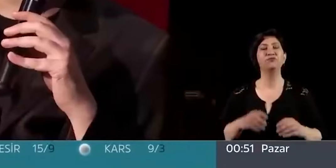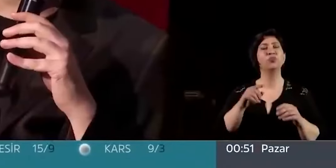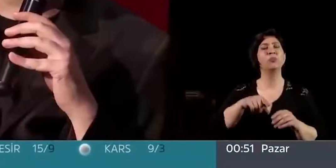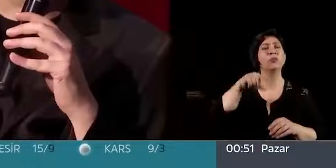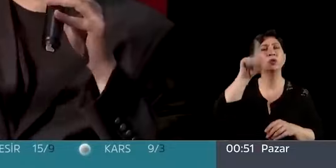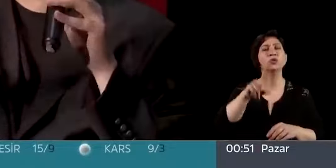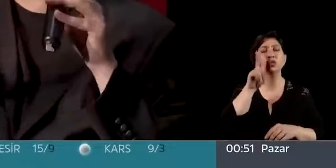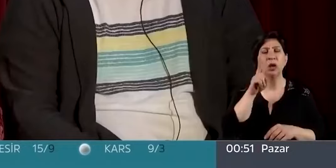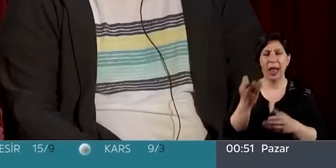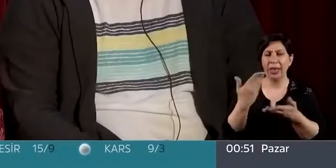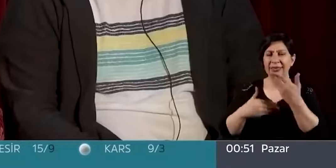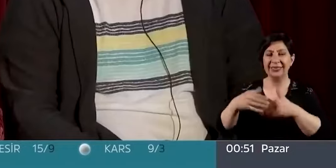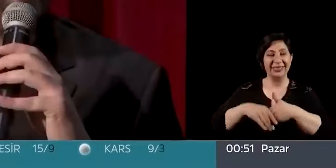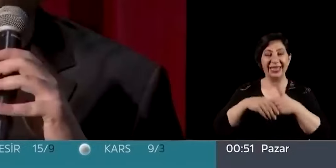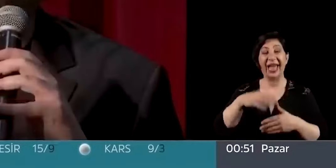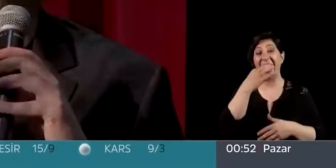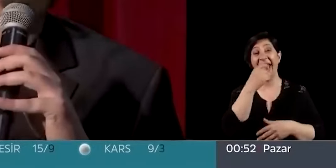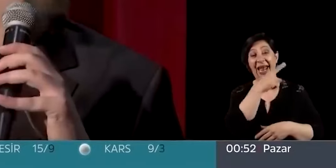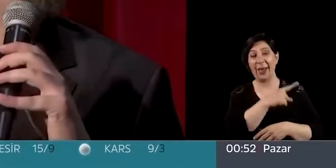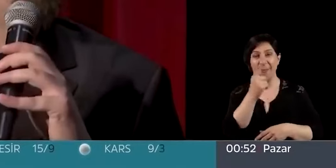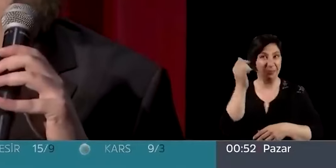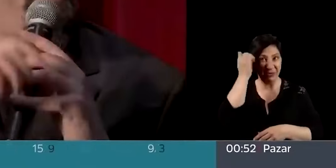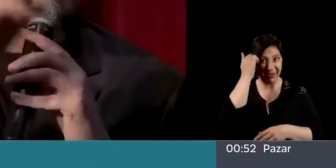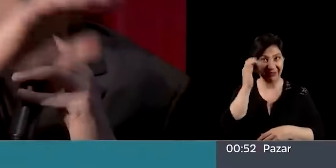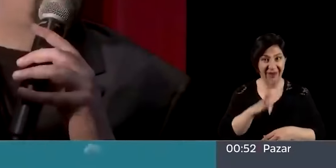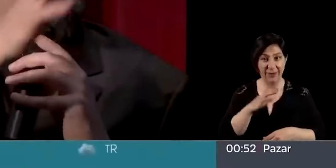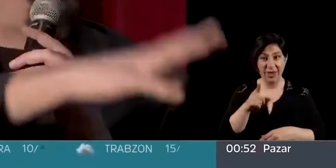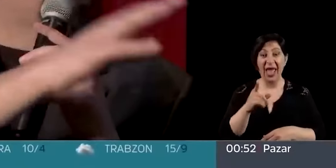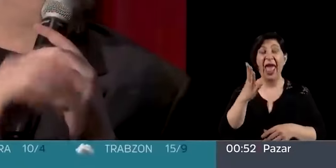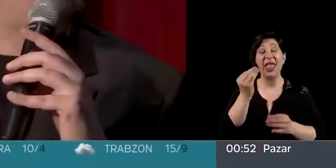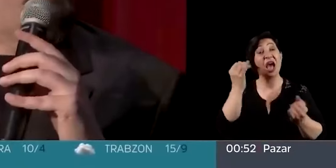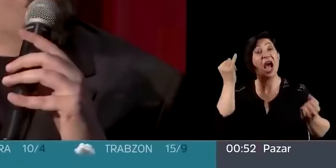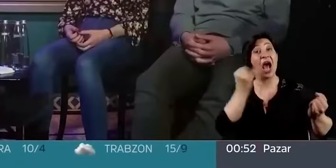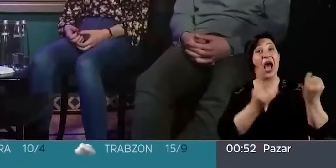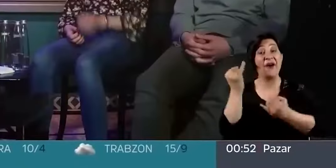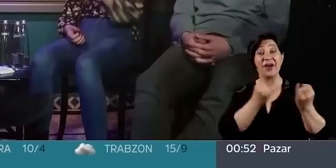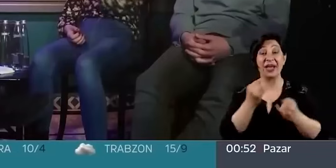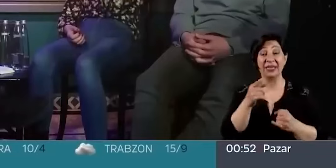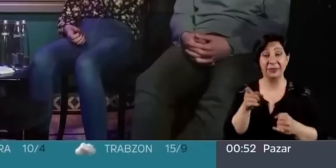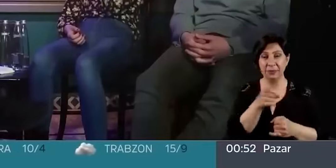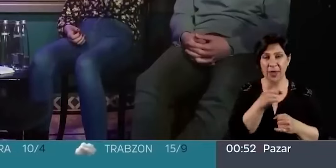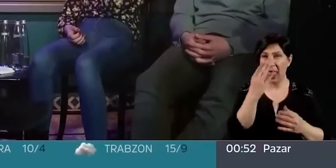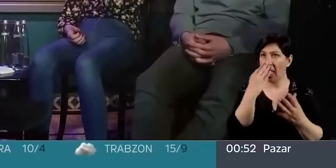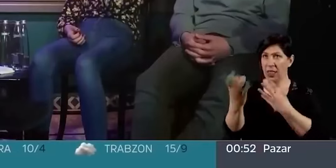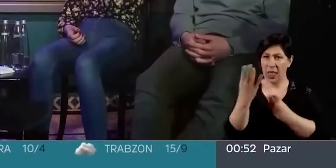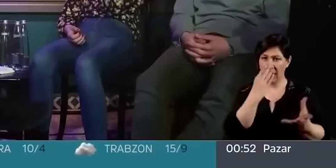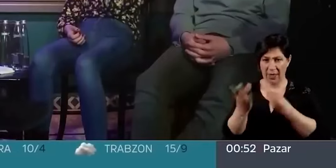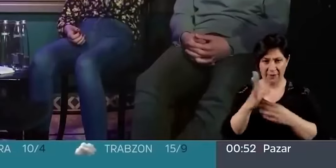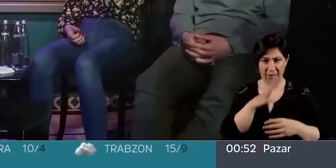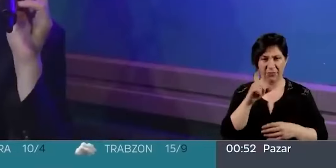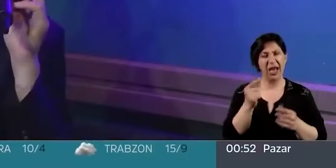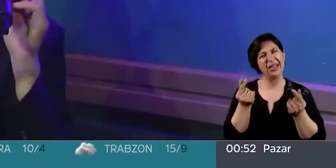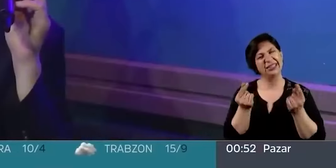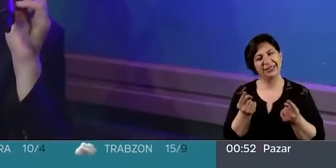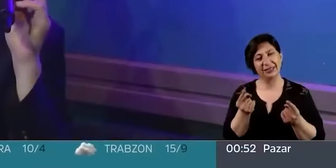Günü anlatsana bana şekerim. Tanışmanız? Ankara'da oldu. Bir pişmanlığın var mı bu konuyla ilgili? En kavgalı anınız Tuğçe. Birbirinize hediye alır mısınız?